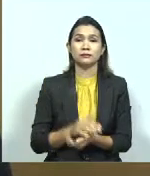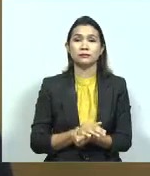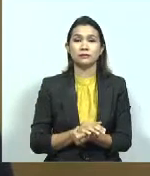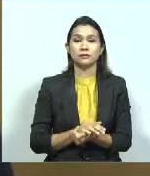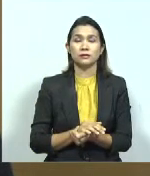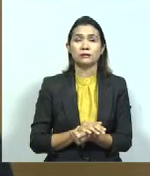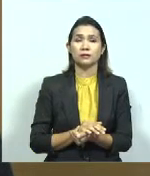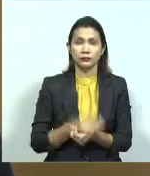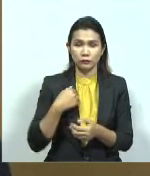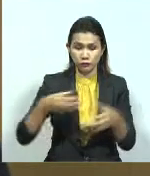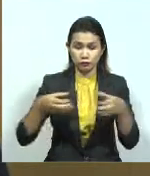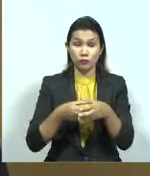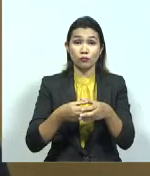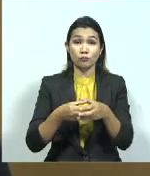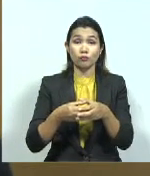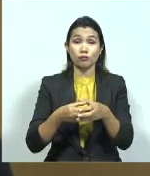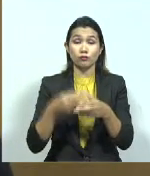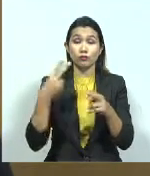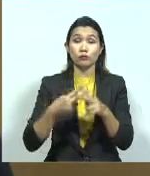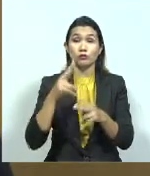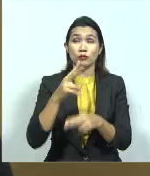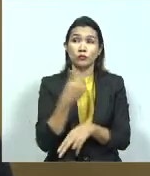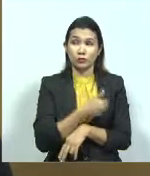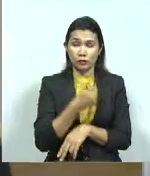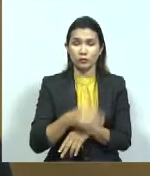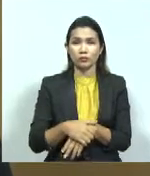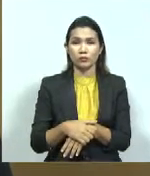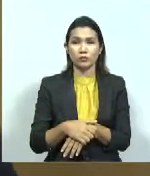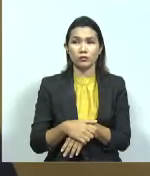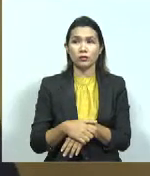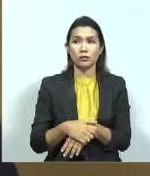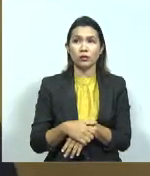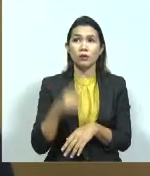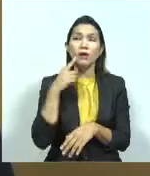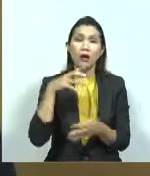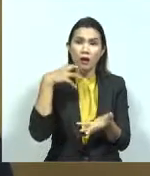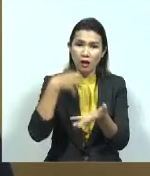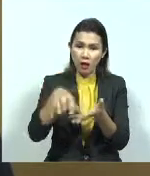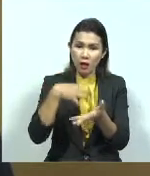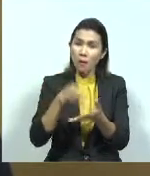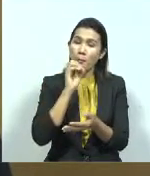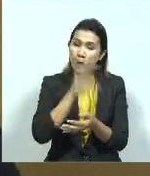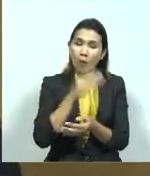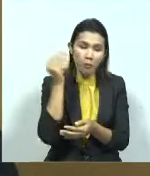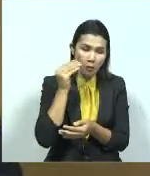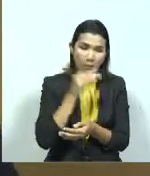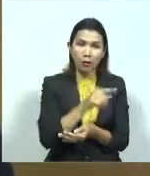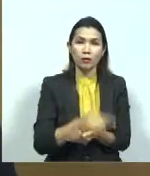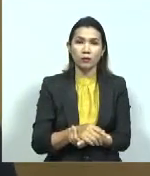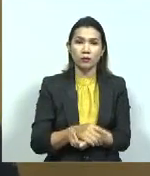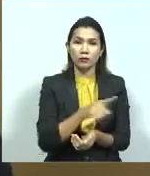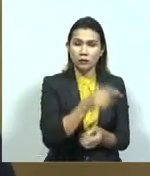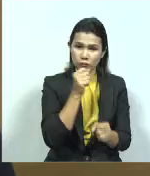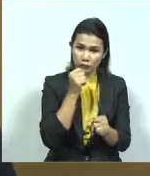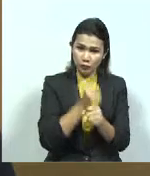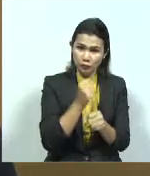ลเนี่ยก็อยากจะเรียนชี้แจงว่าได้บอกกับครอบครัวน้องเสมอว่าให้ดำเนินการไปต